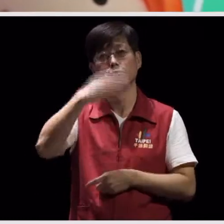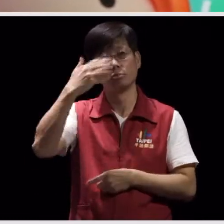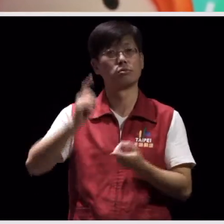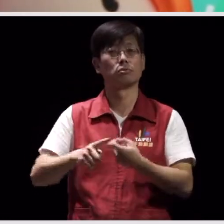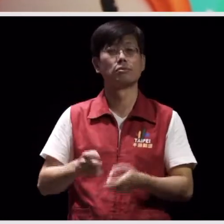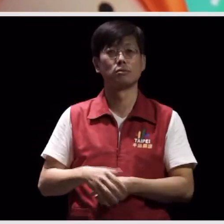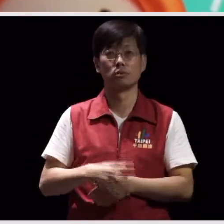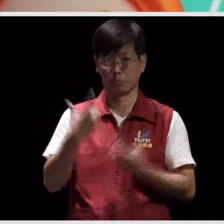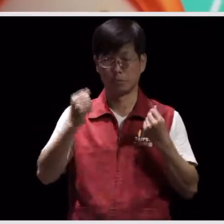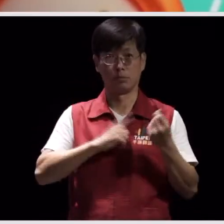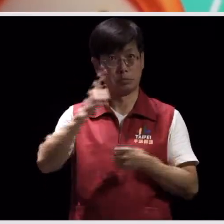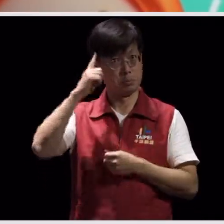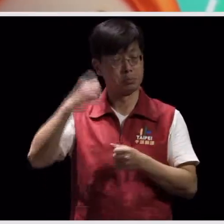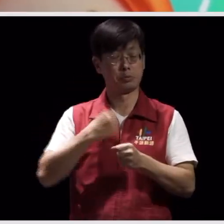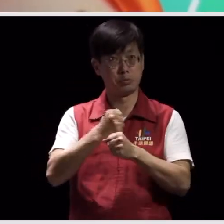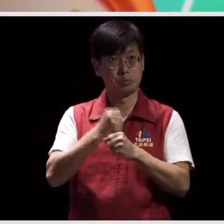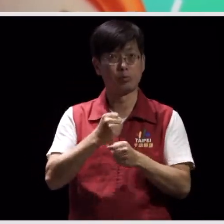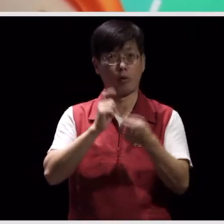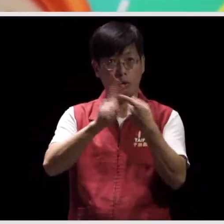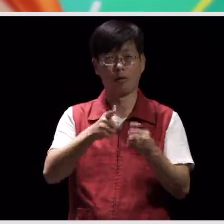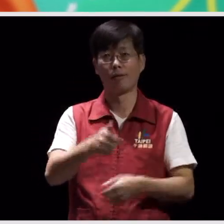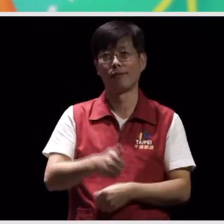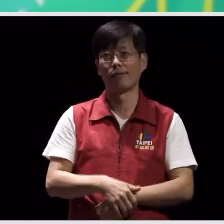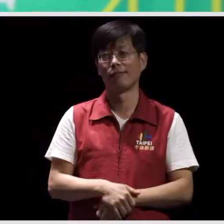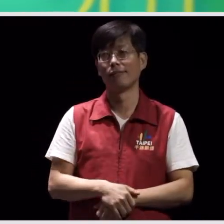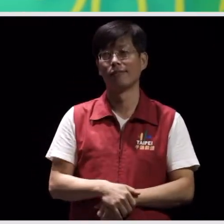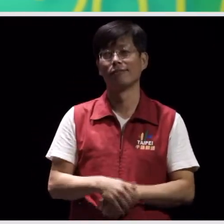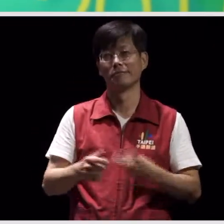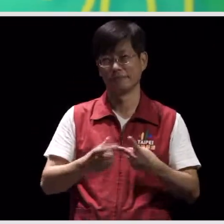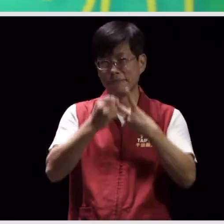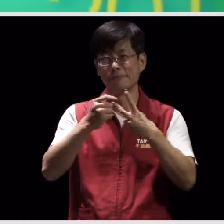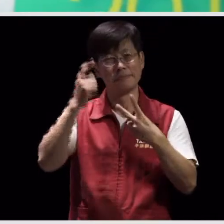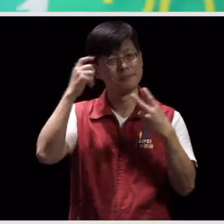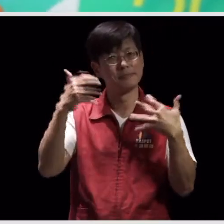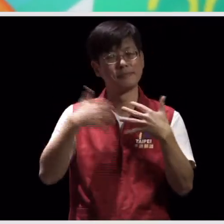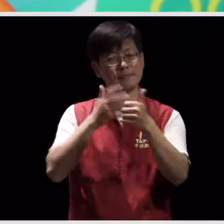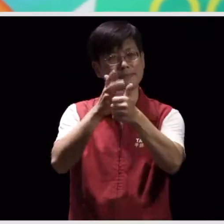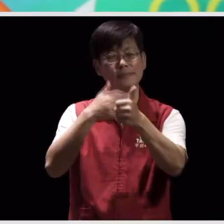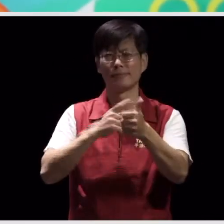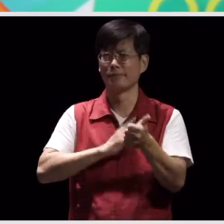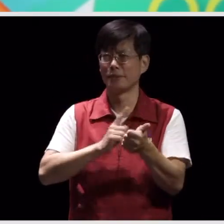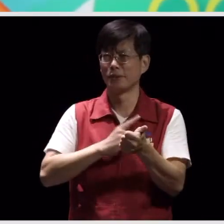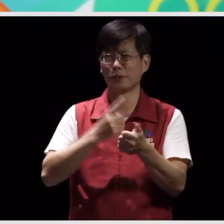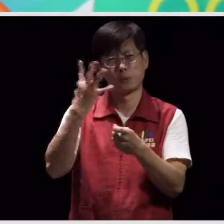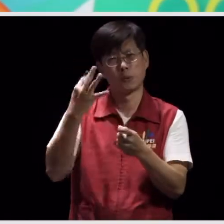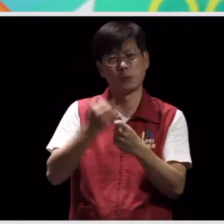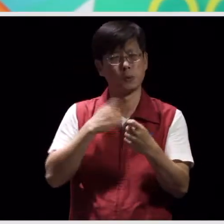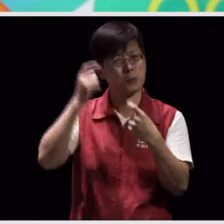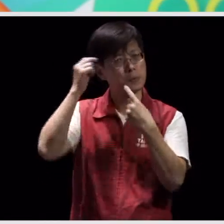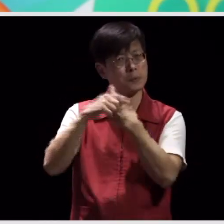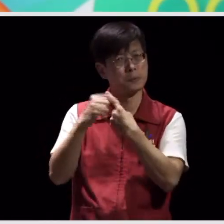了啊，因为这是你的梦想职涯嘛。好，那大家第二个问题，这个是我花了几年的时间来思考到